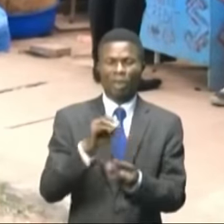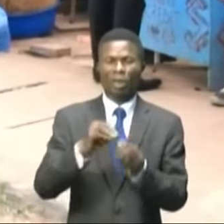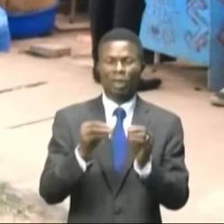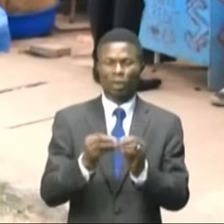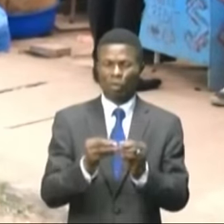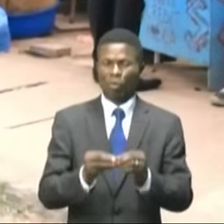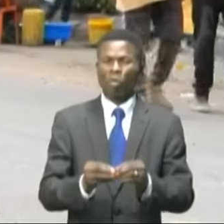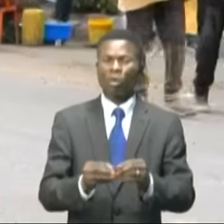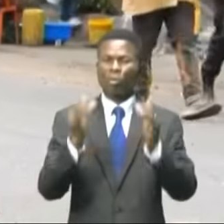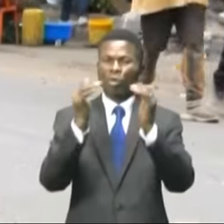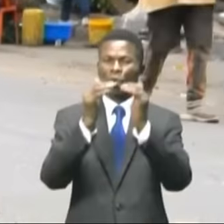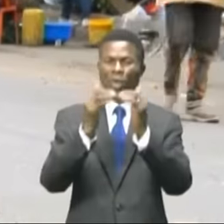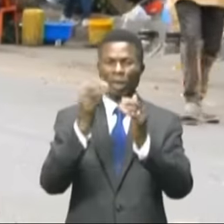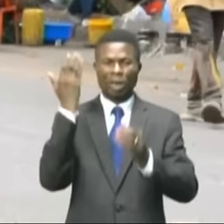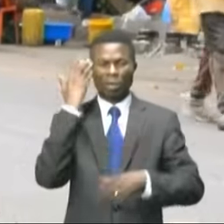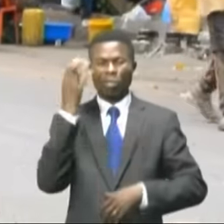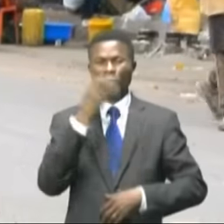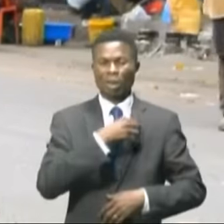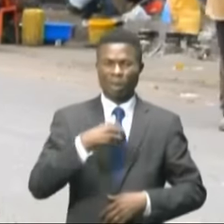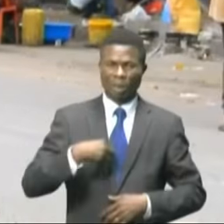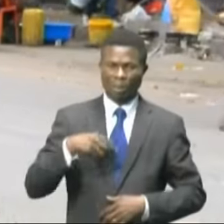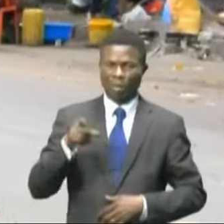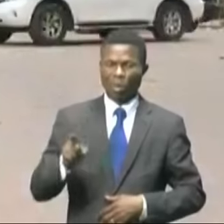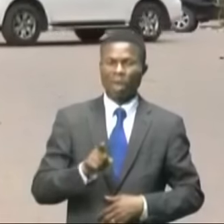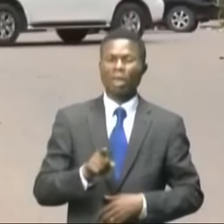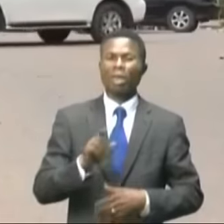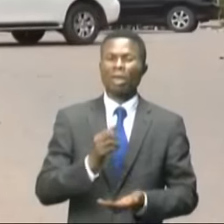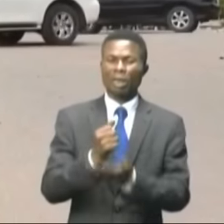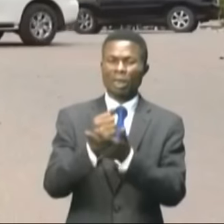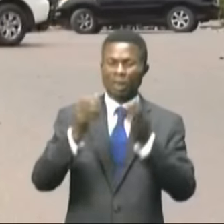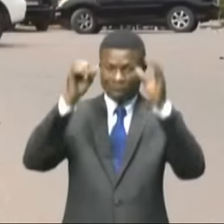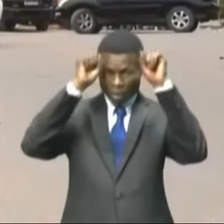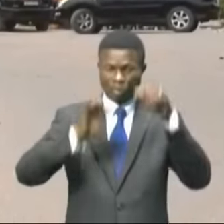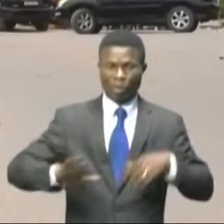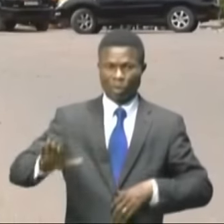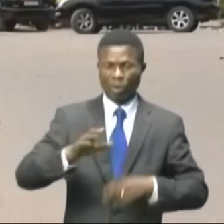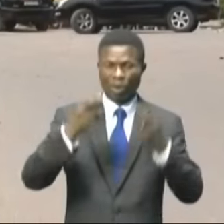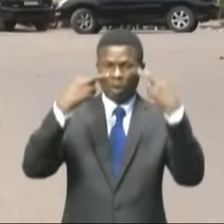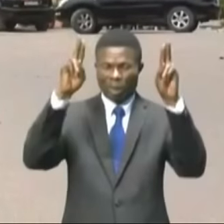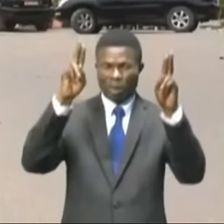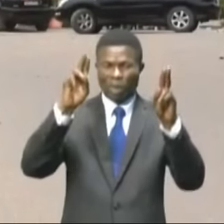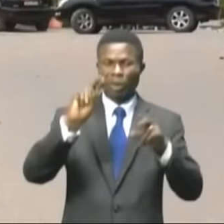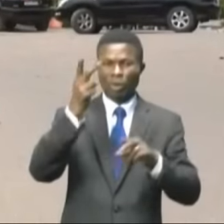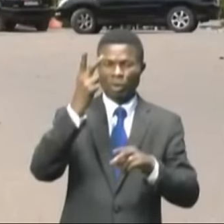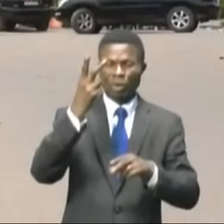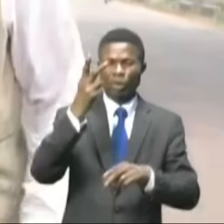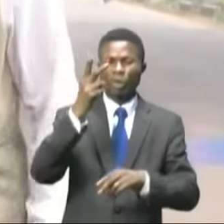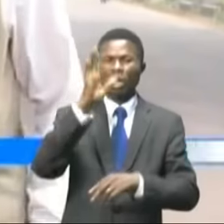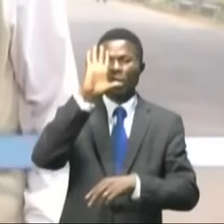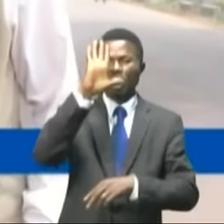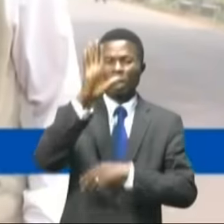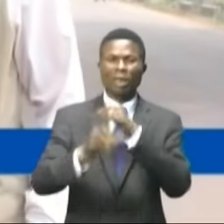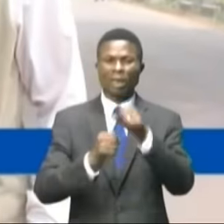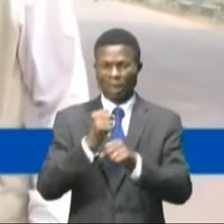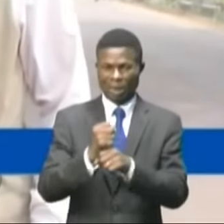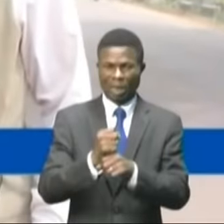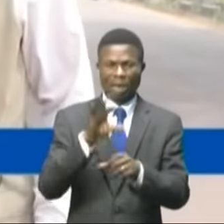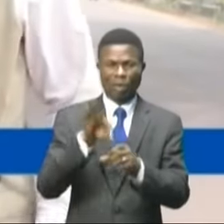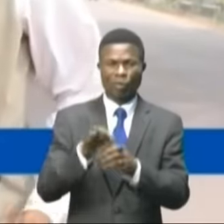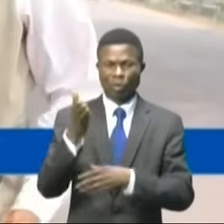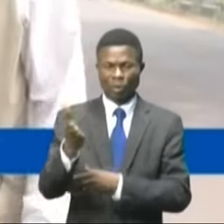un bon fonctionnement du bureau définitif pour amener les chefs de l'État à réussir son deuxième mandat. C'est le Parlement qui est l'autorité